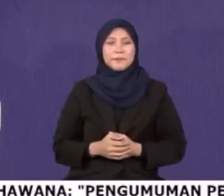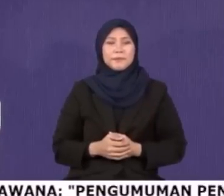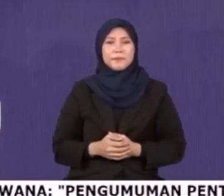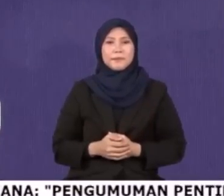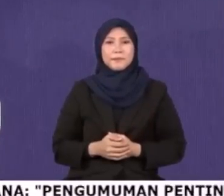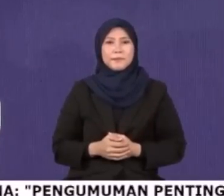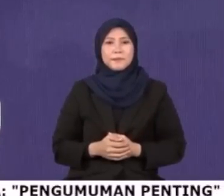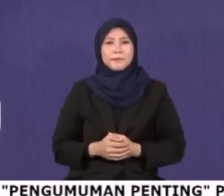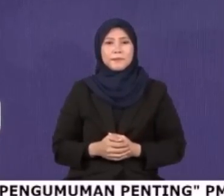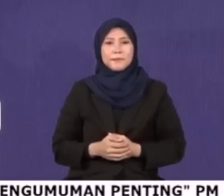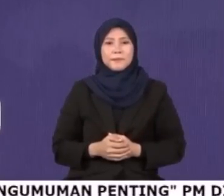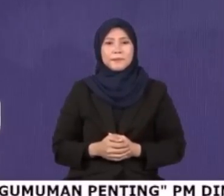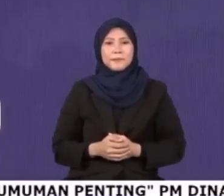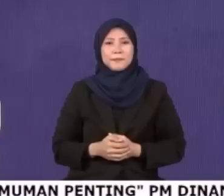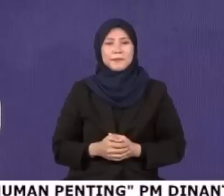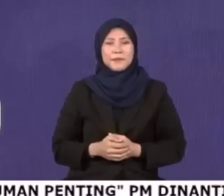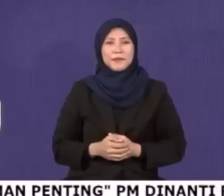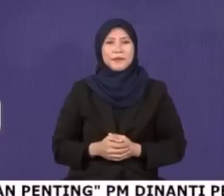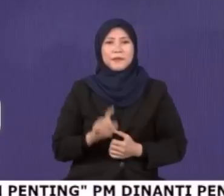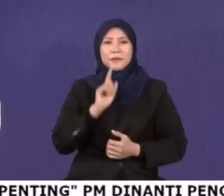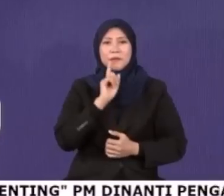soal values